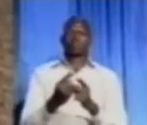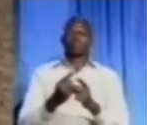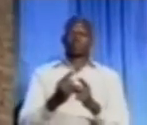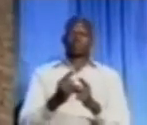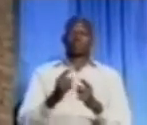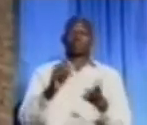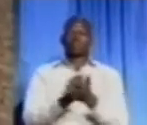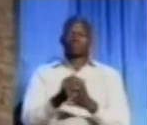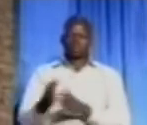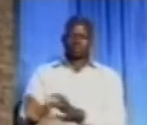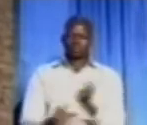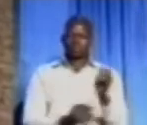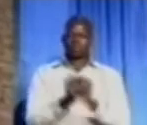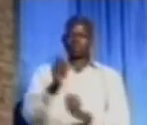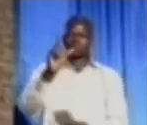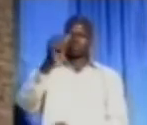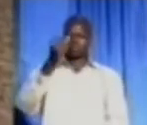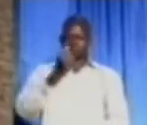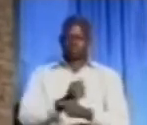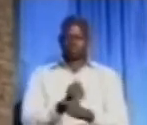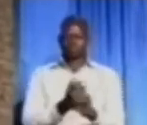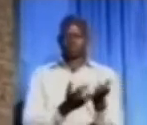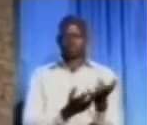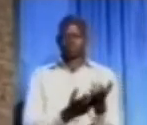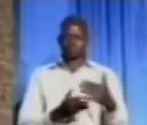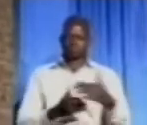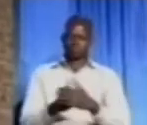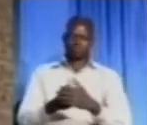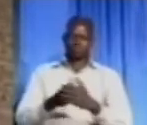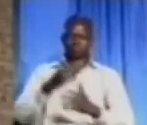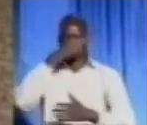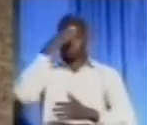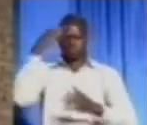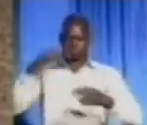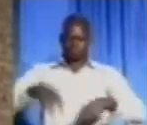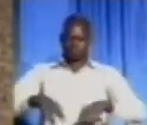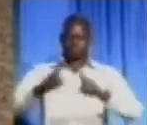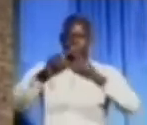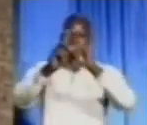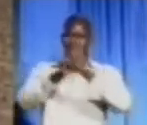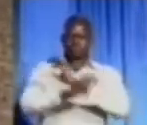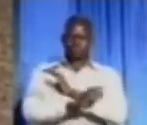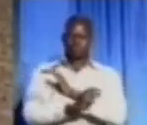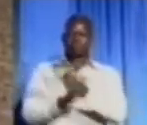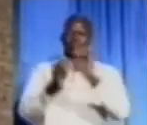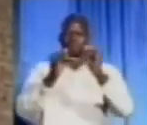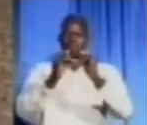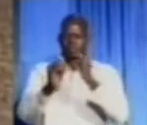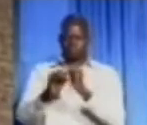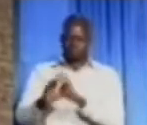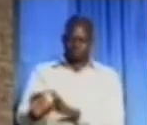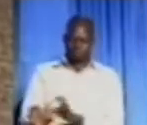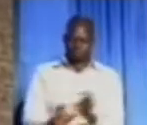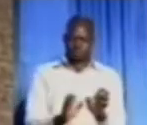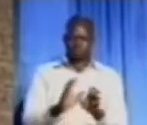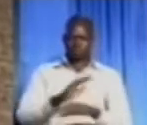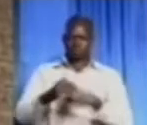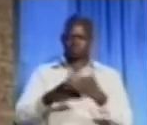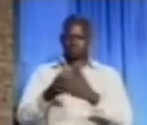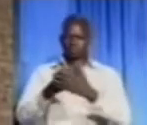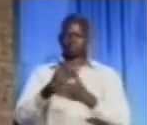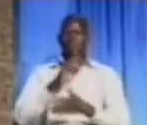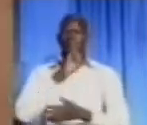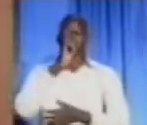Cela fait plus de 20 ans qu'on attend l'arrivée du goudron à Tougan. Si ça se réalise, tout le monde sera content.